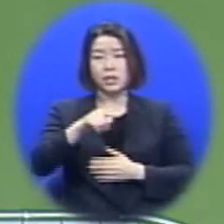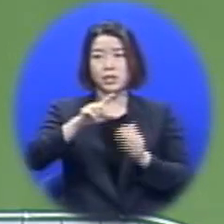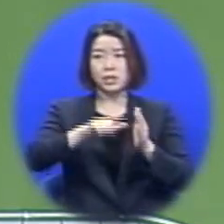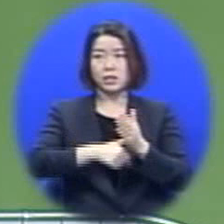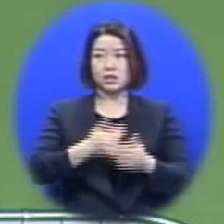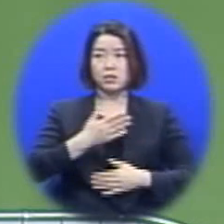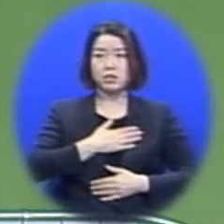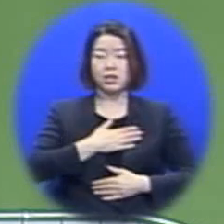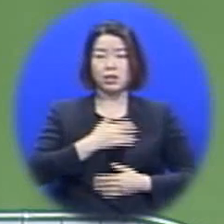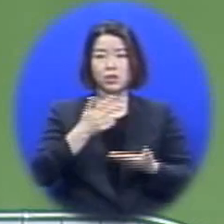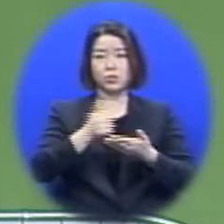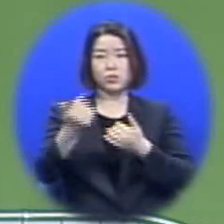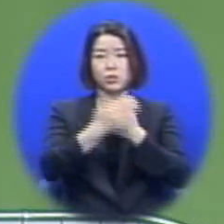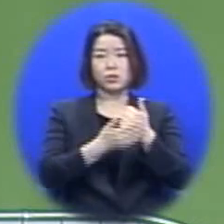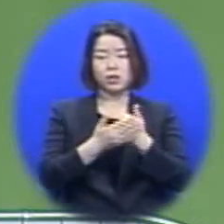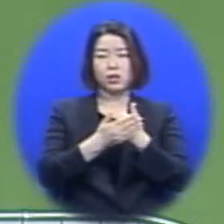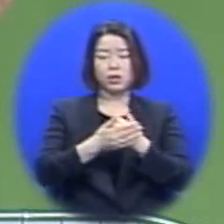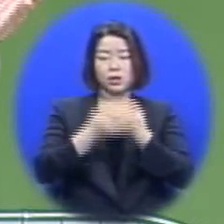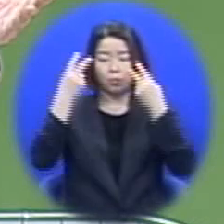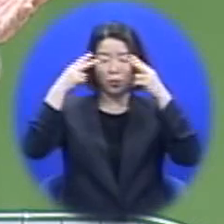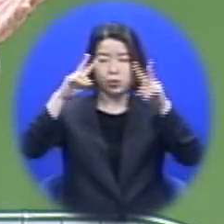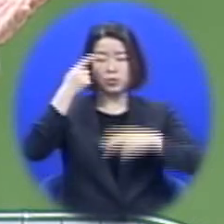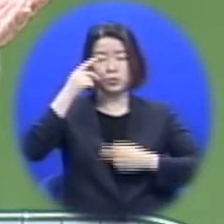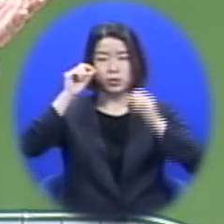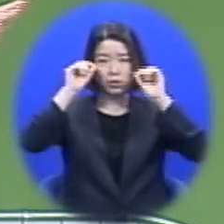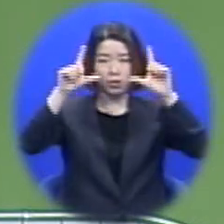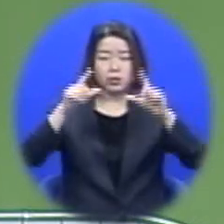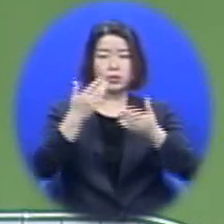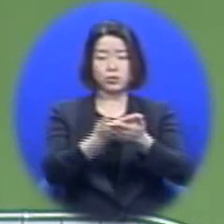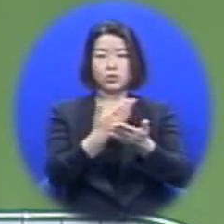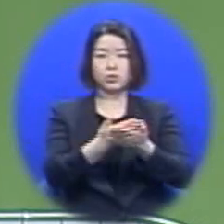제게 주의 은혜를 바라보는 눈을 열어주소서.